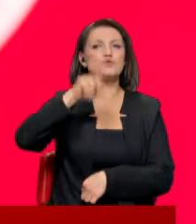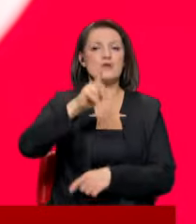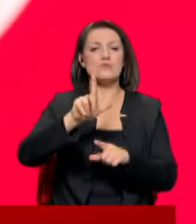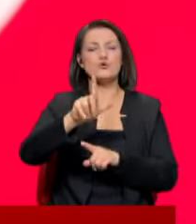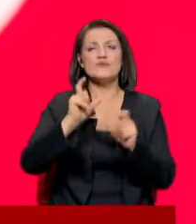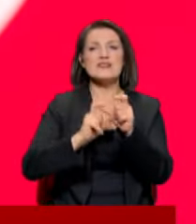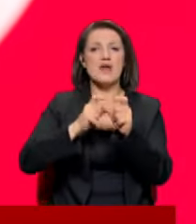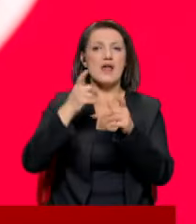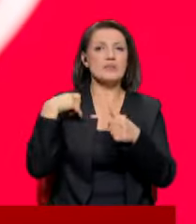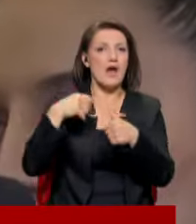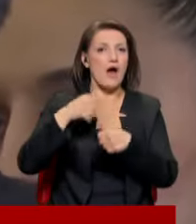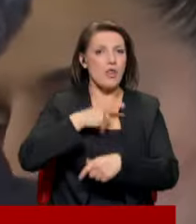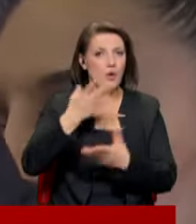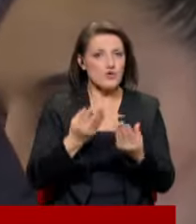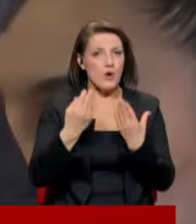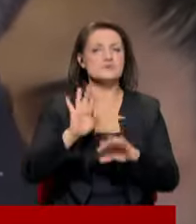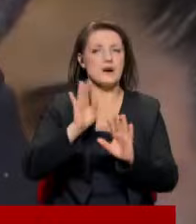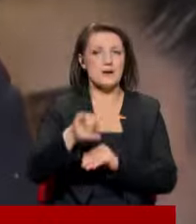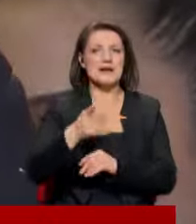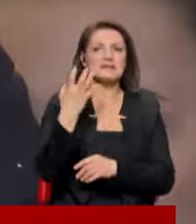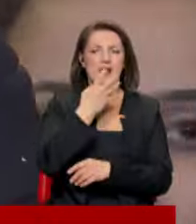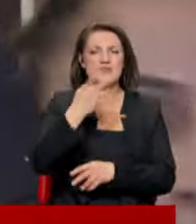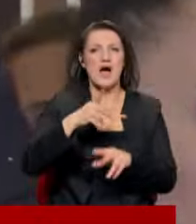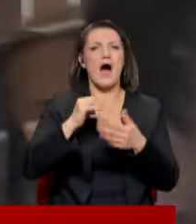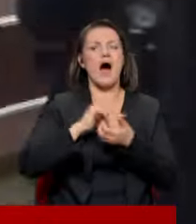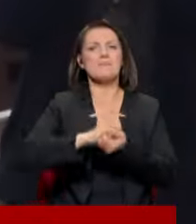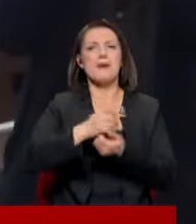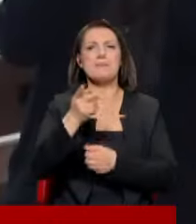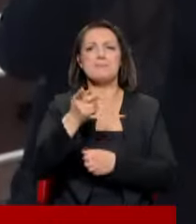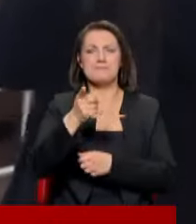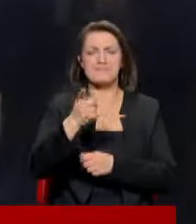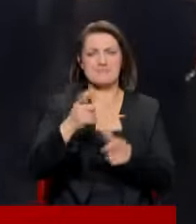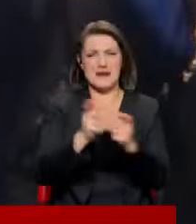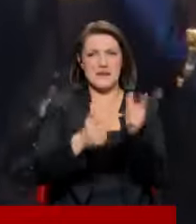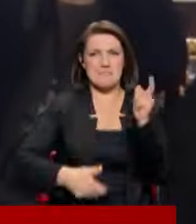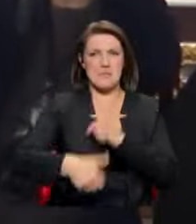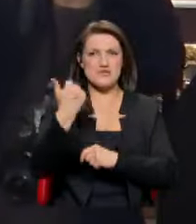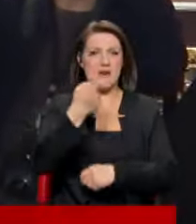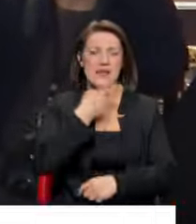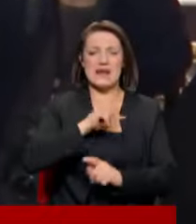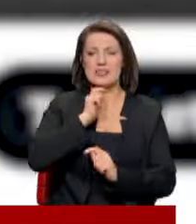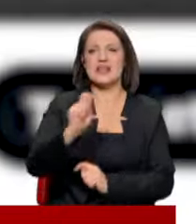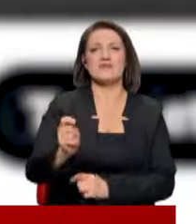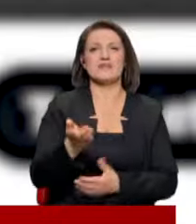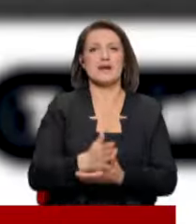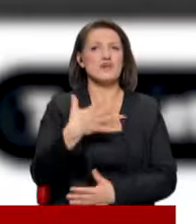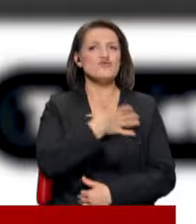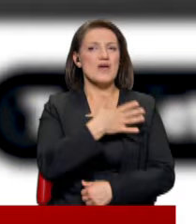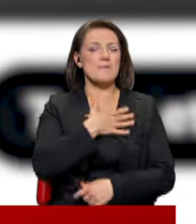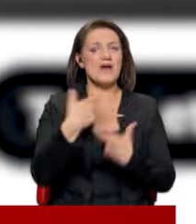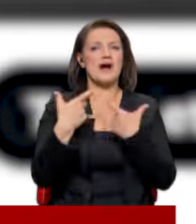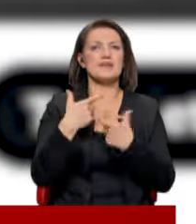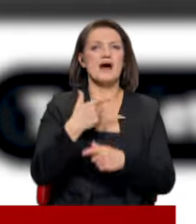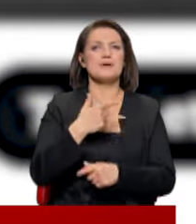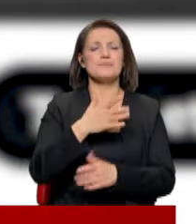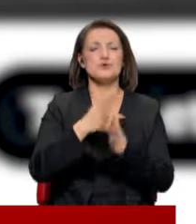Lütfü Savaş'ın adaylığı. CHP, sanatçı Ahbap Derneği Başkanı Haluk Levent'e adaylık teklif etti. CHP'den Hatay